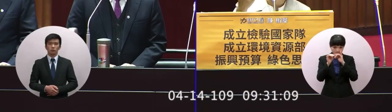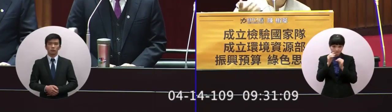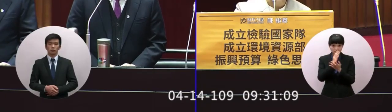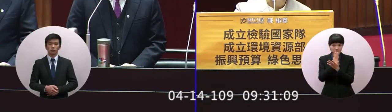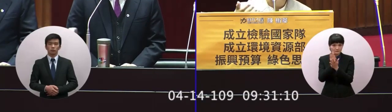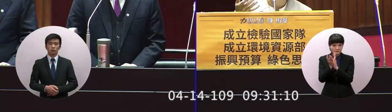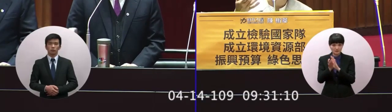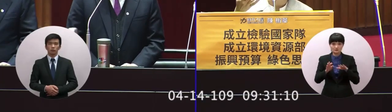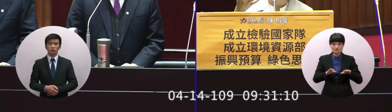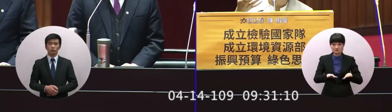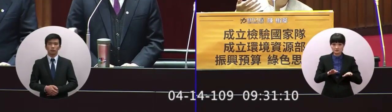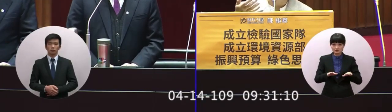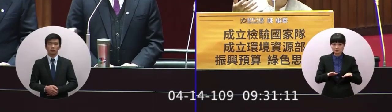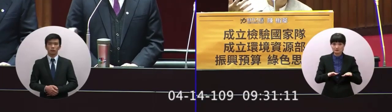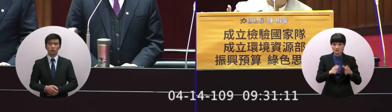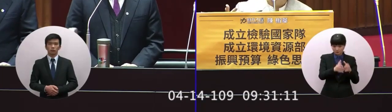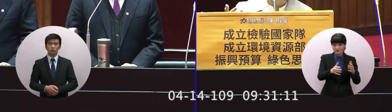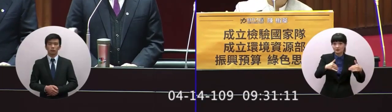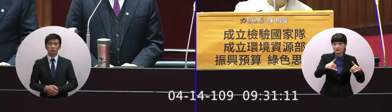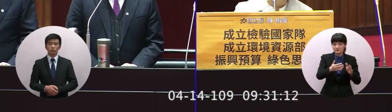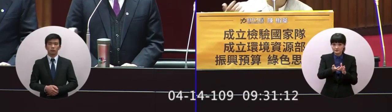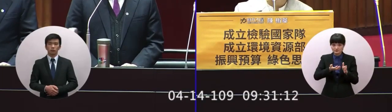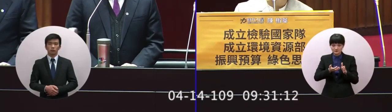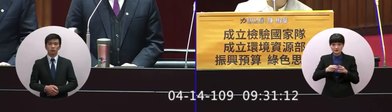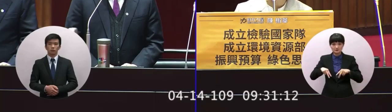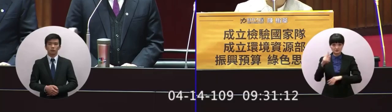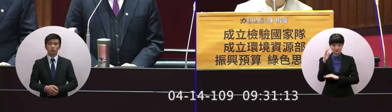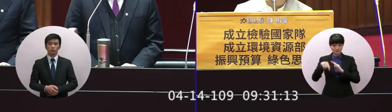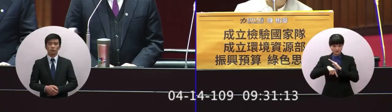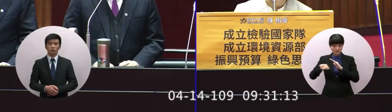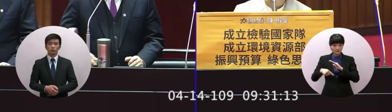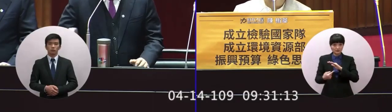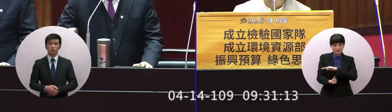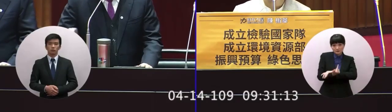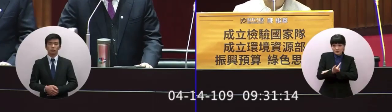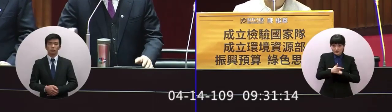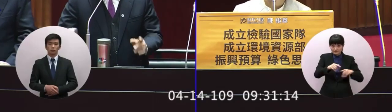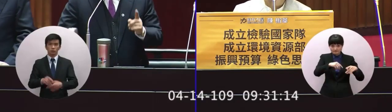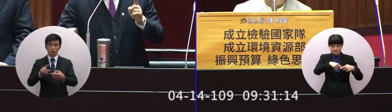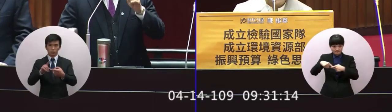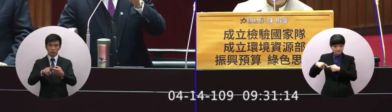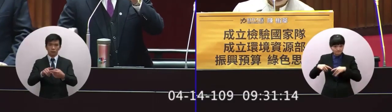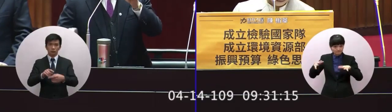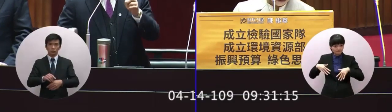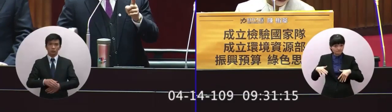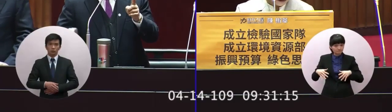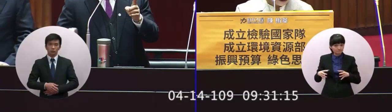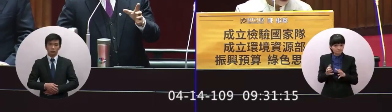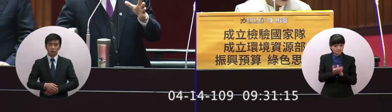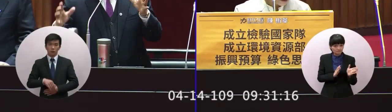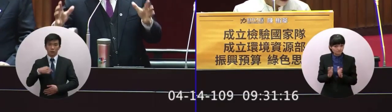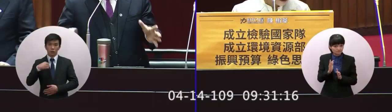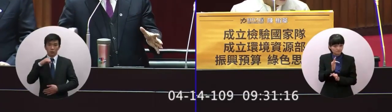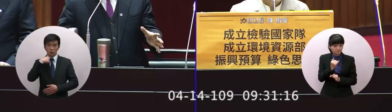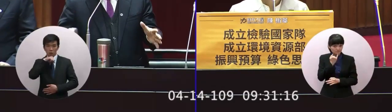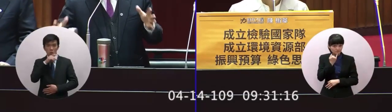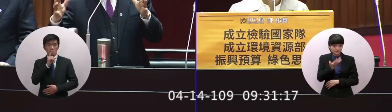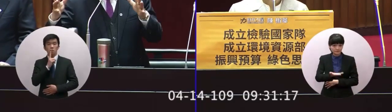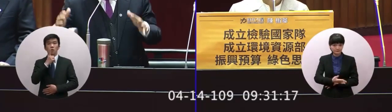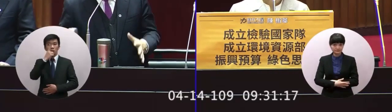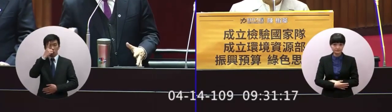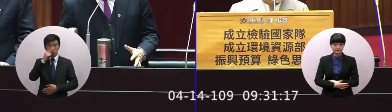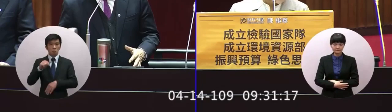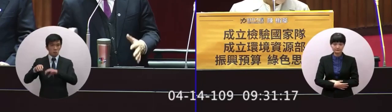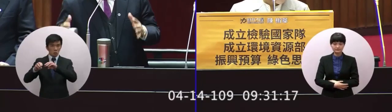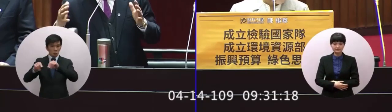过行政院的这个整合，现在就可以启动了呢？ 对，我们只有一个台湾，土地是